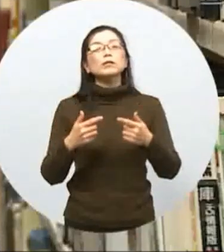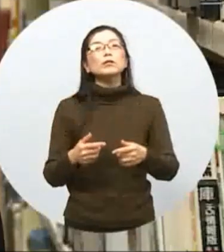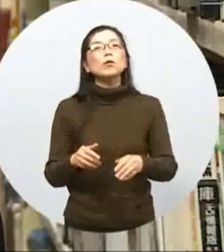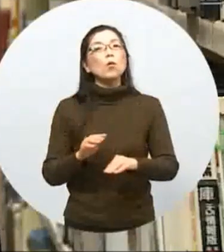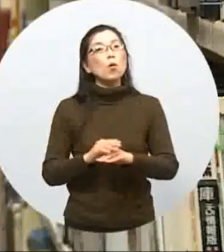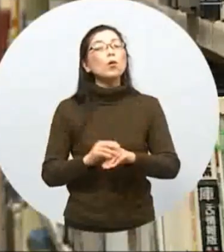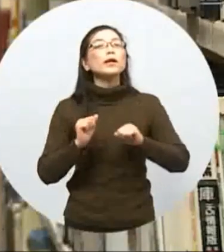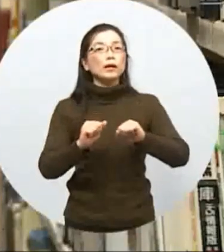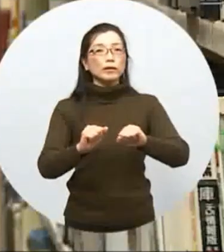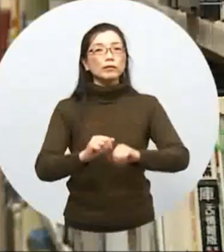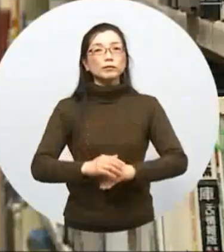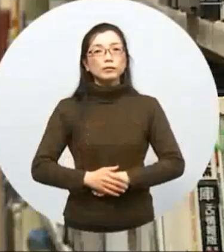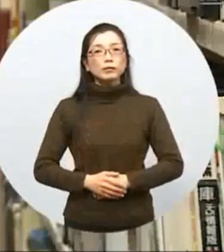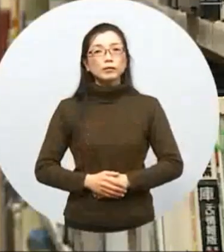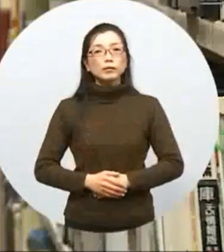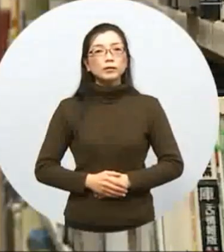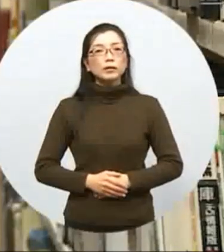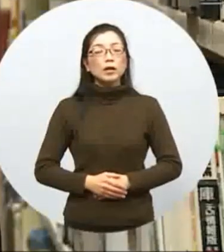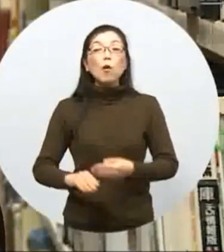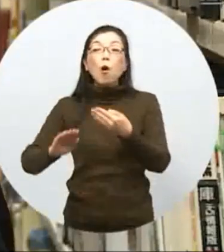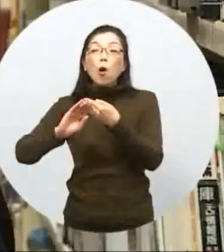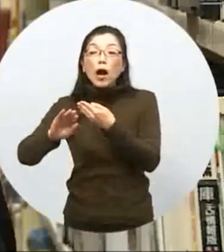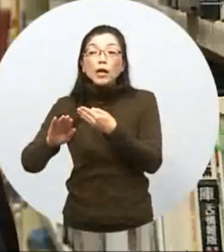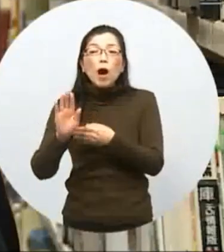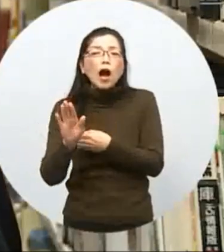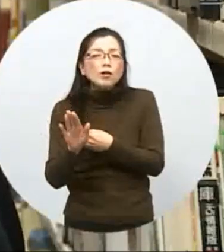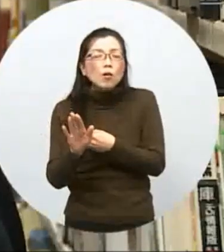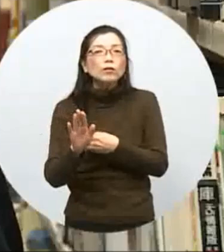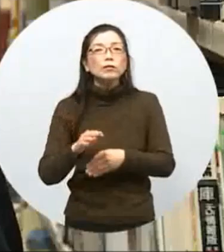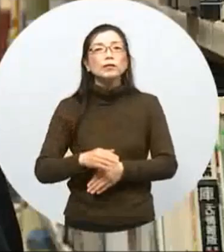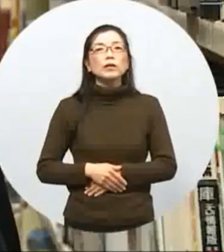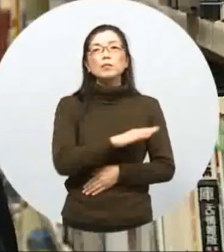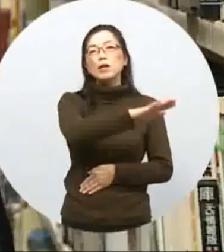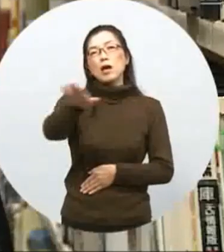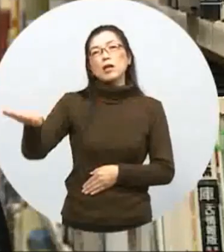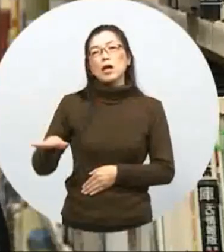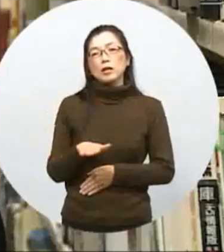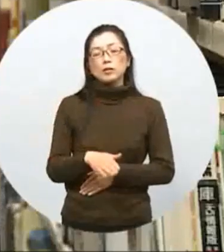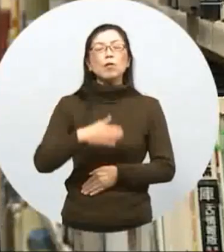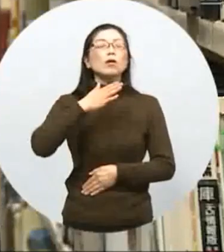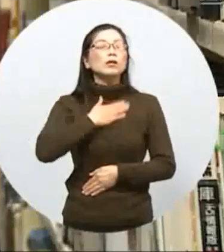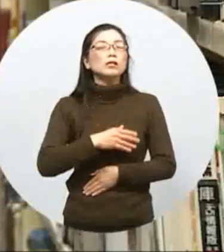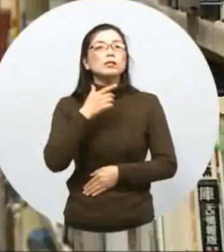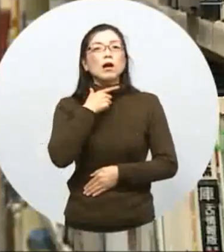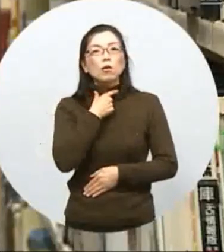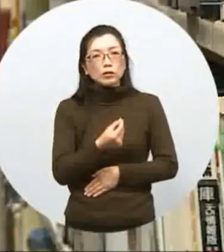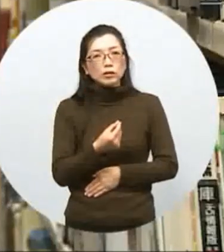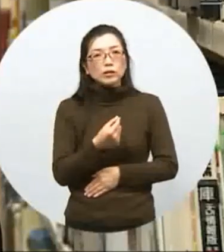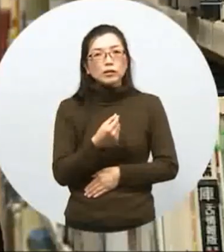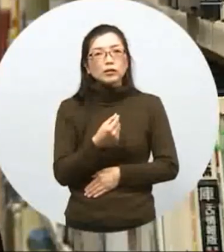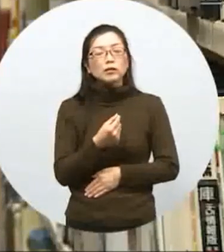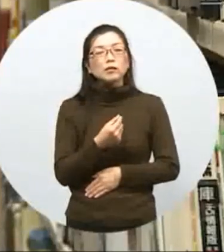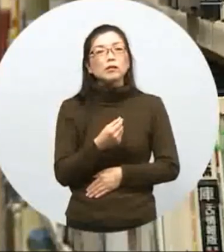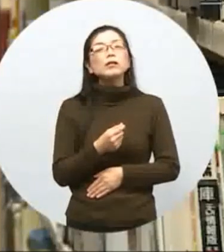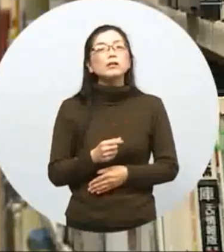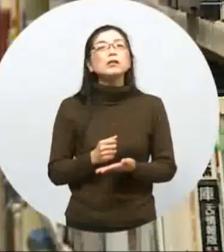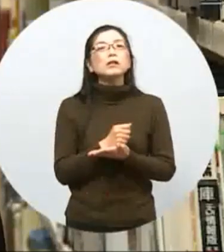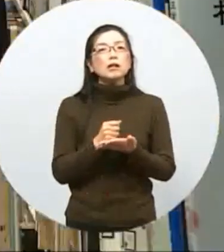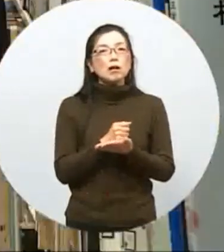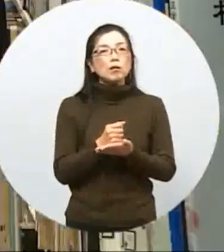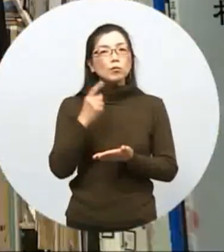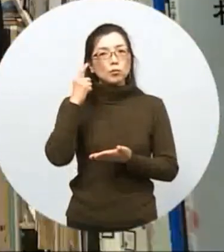が、はい、それを、まあ、こういうものもあるよっていうのを皆様にも知っていただける機会になるかと思います